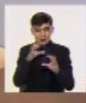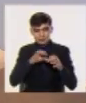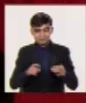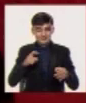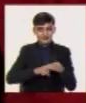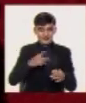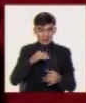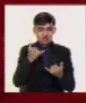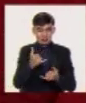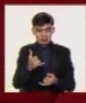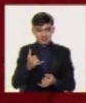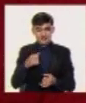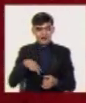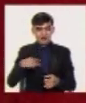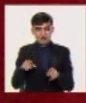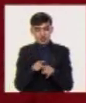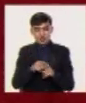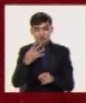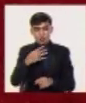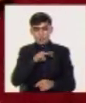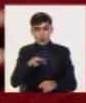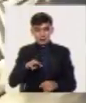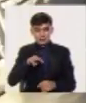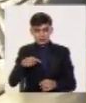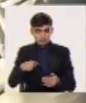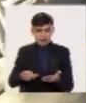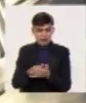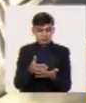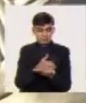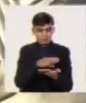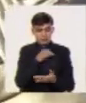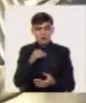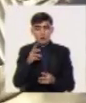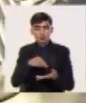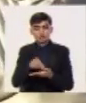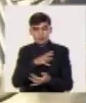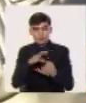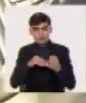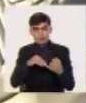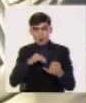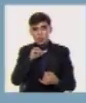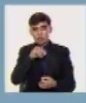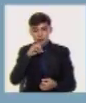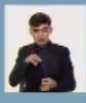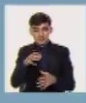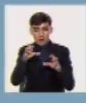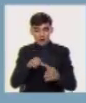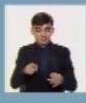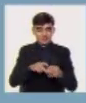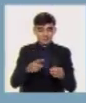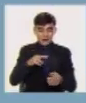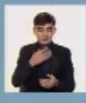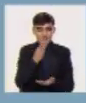үшін қазіргі төрайымға шамамен 40 миллион теңге бергенбіз деп отыр. Көбіне сатып алған учаскені енді заңдастыру үшін қайта